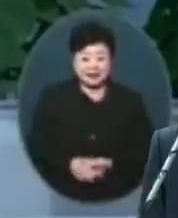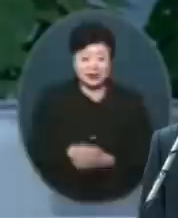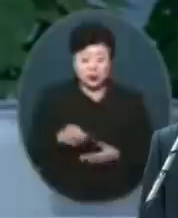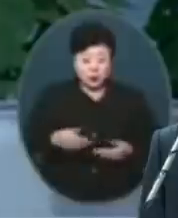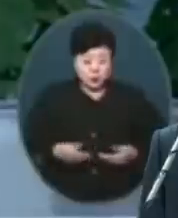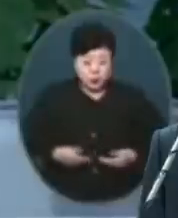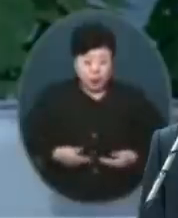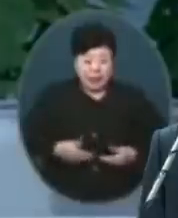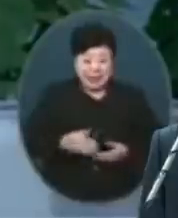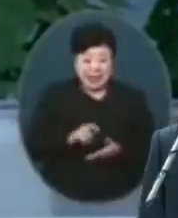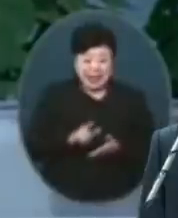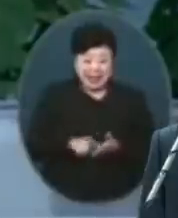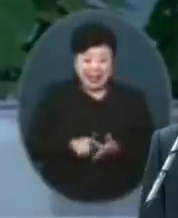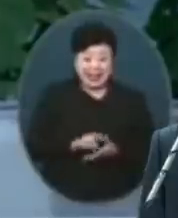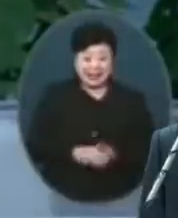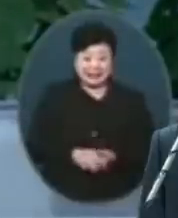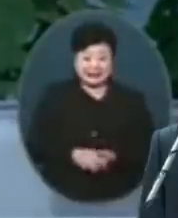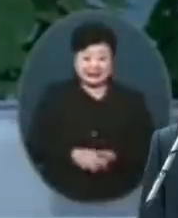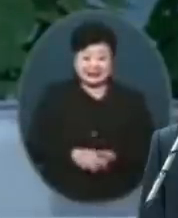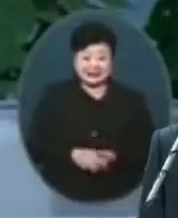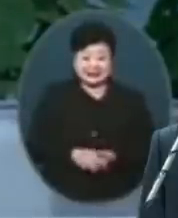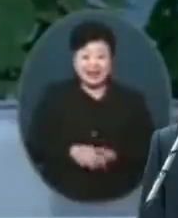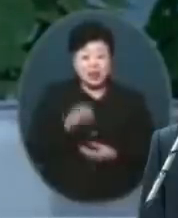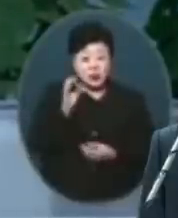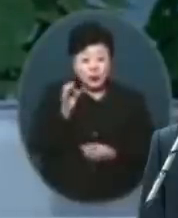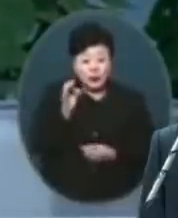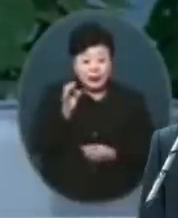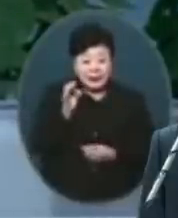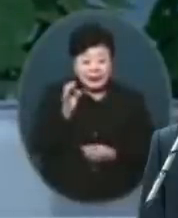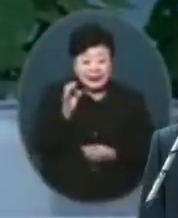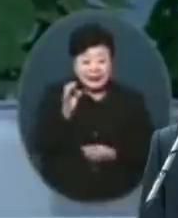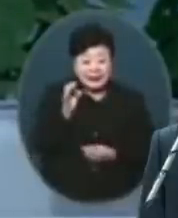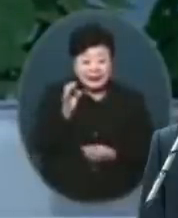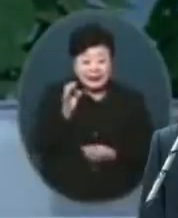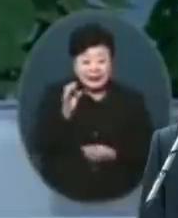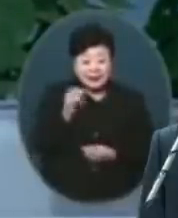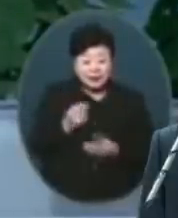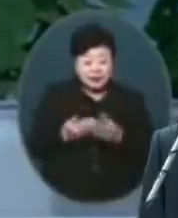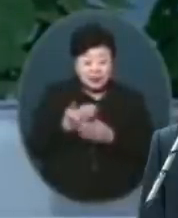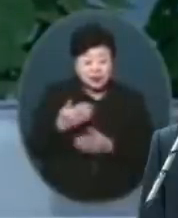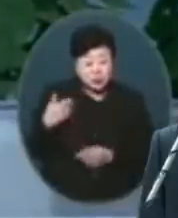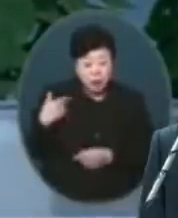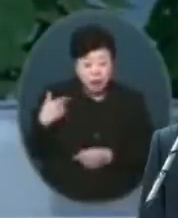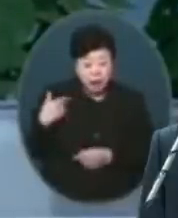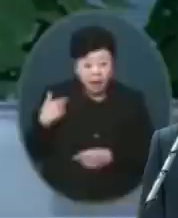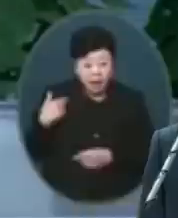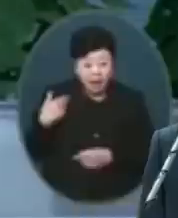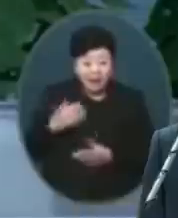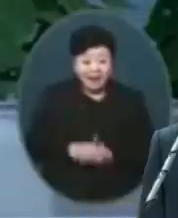돈이 필요한데 그 돈이 어디서 나올지 모릅니다.